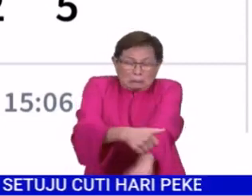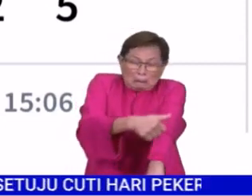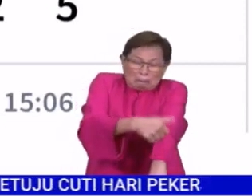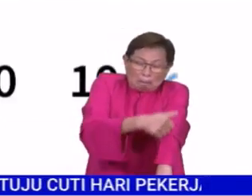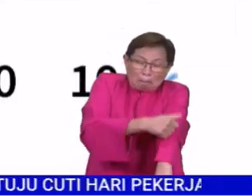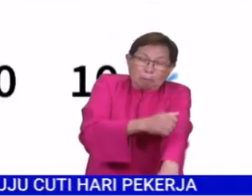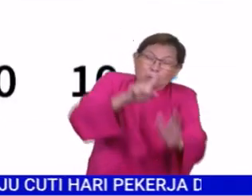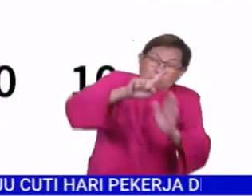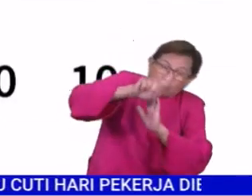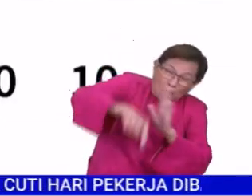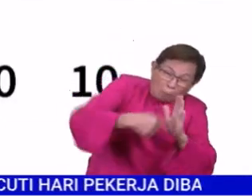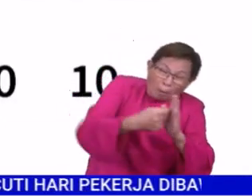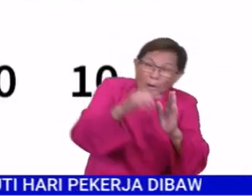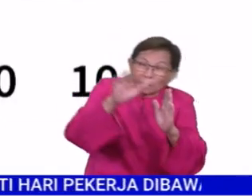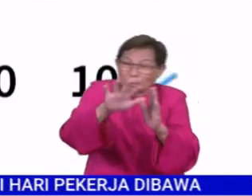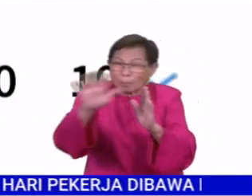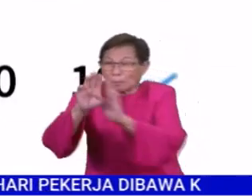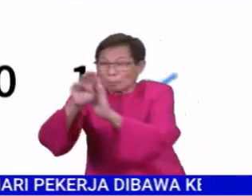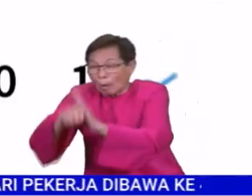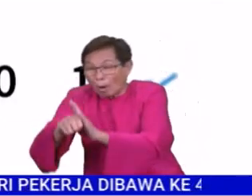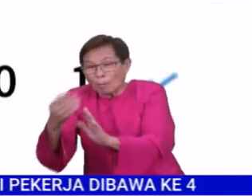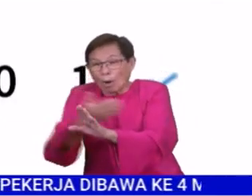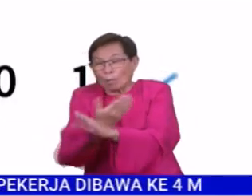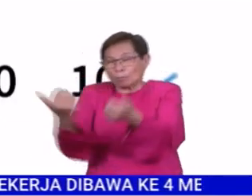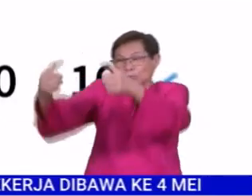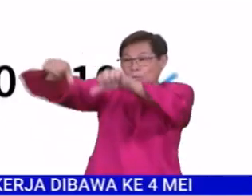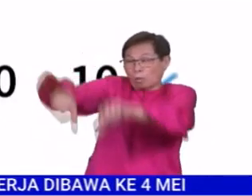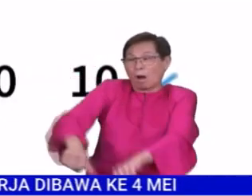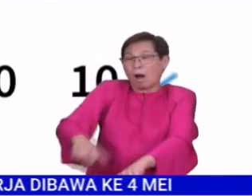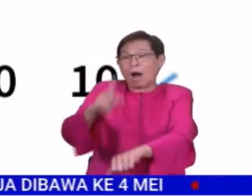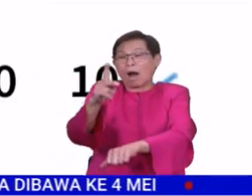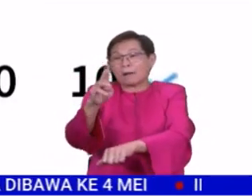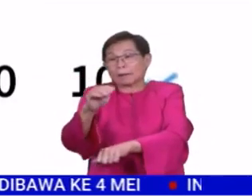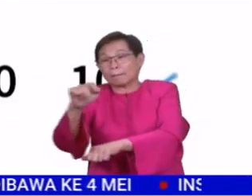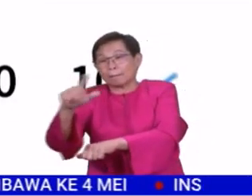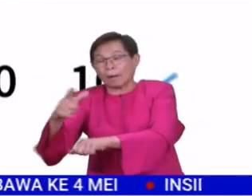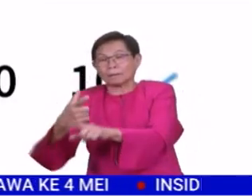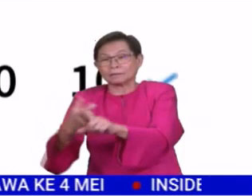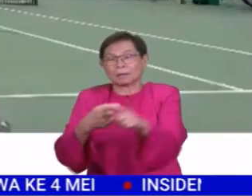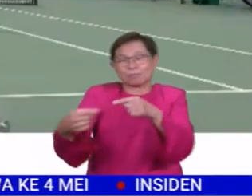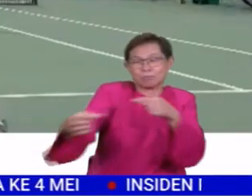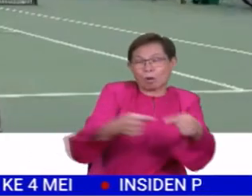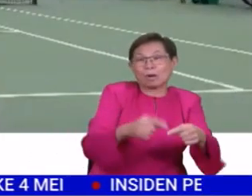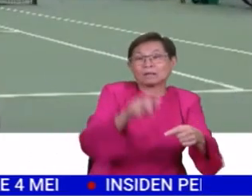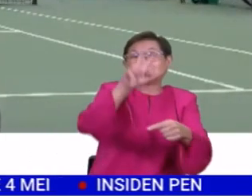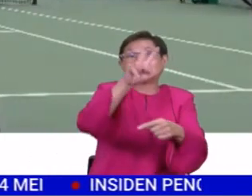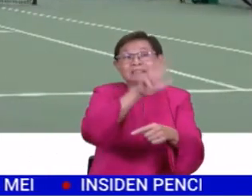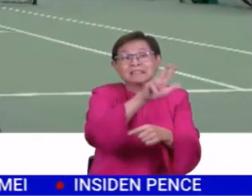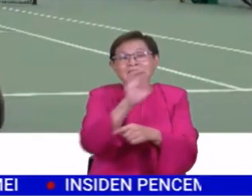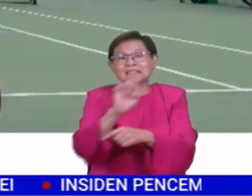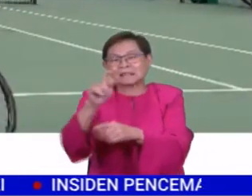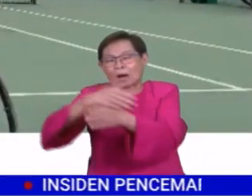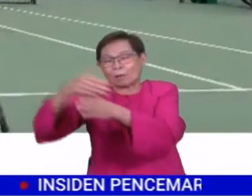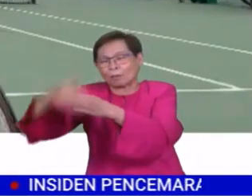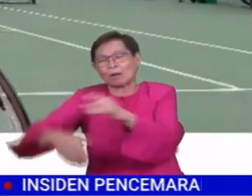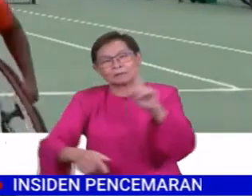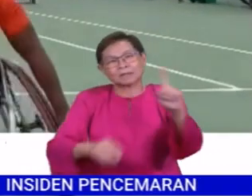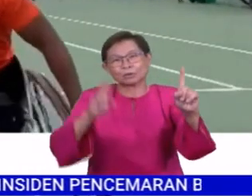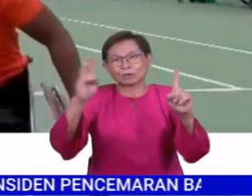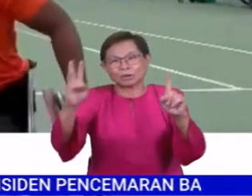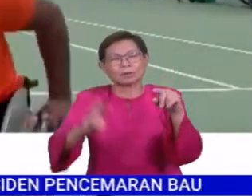selama 1 jam 55 minit sebelum menumpaskan Kamil Fabisiak dalam aksi 3 set yang berakhir